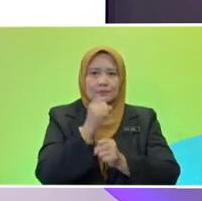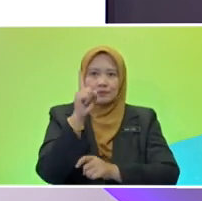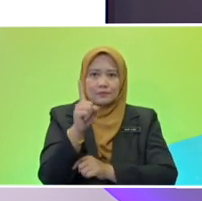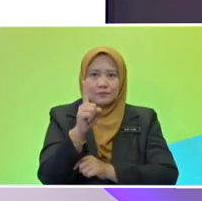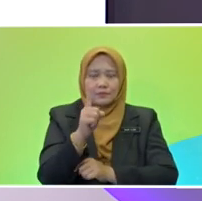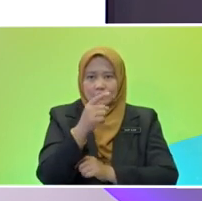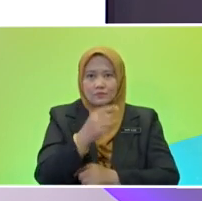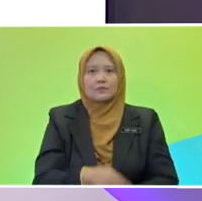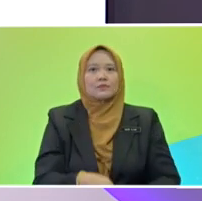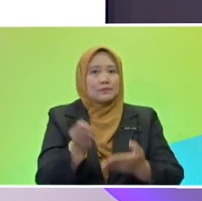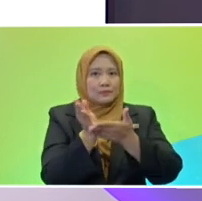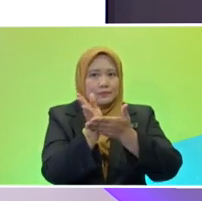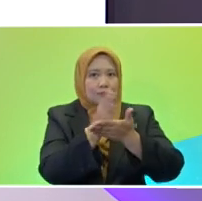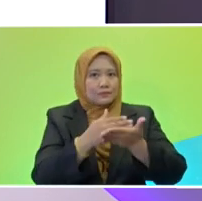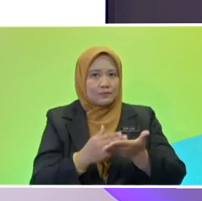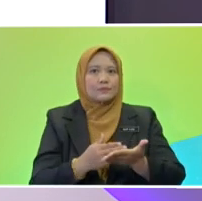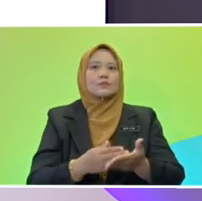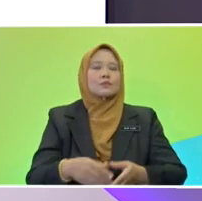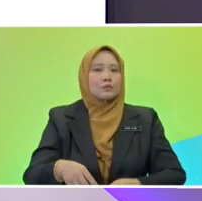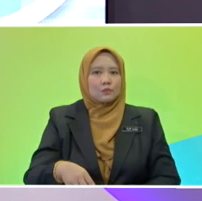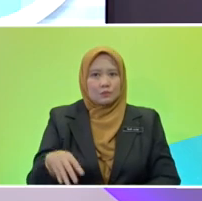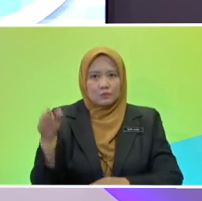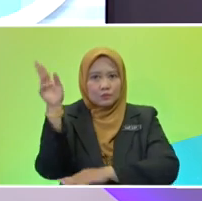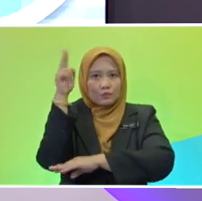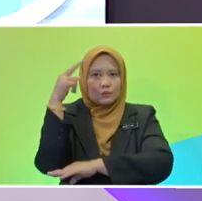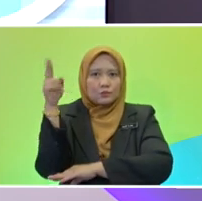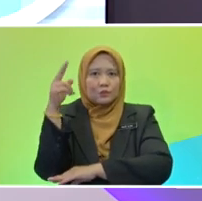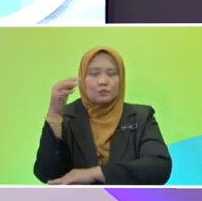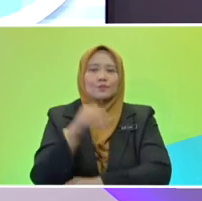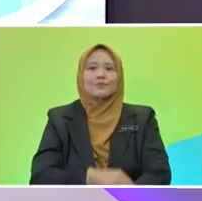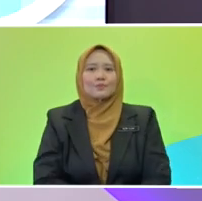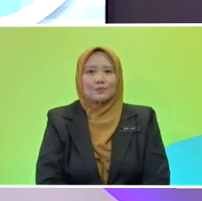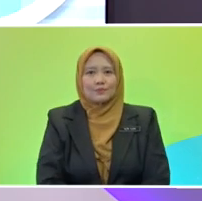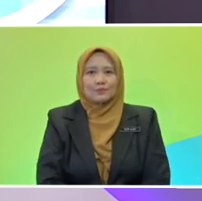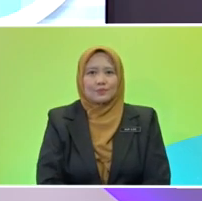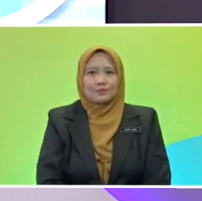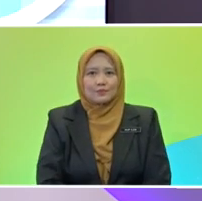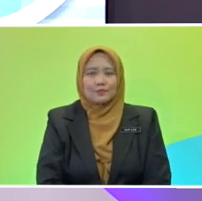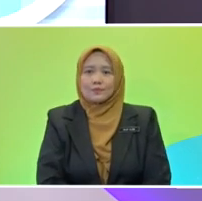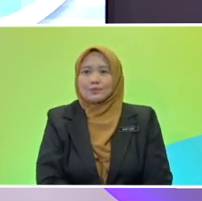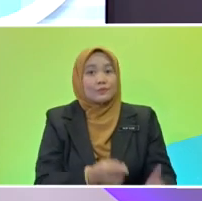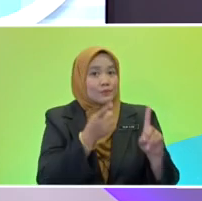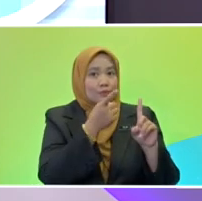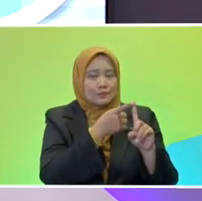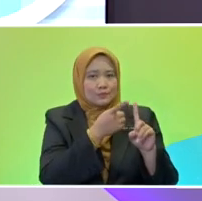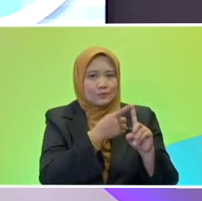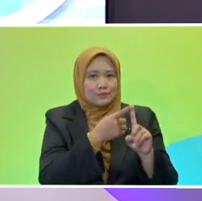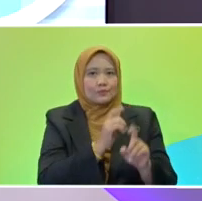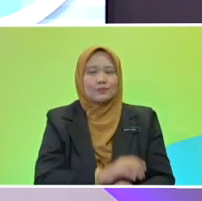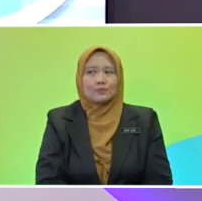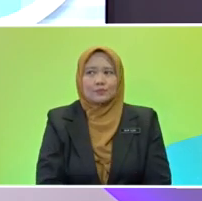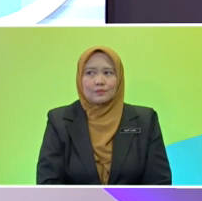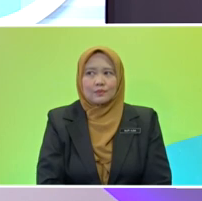tumbuhan jadi kalau kita melihat Oke pertama sekali kita tidak melihat